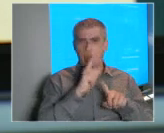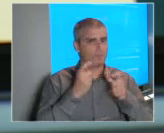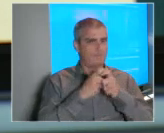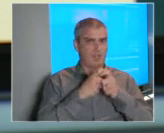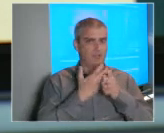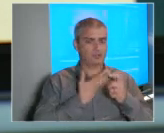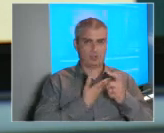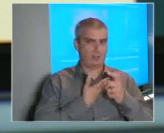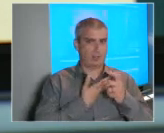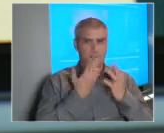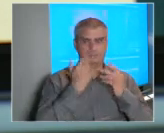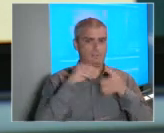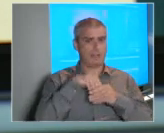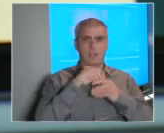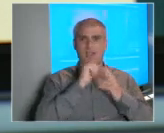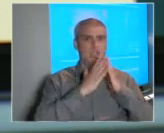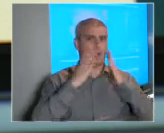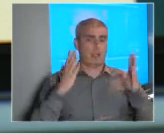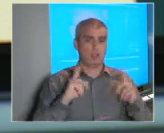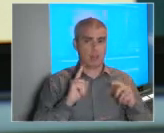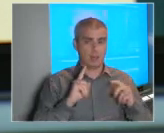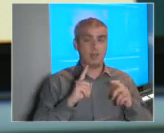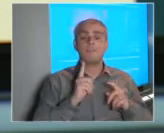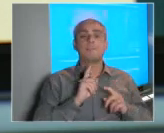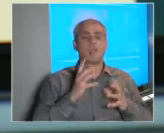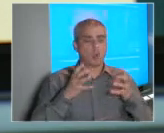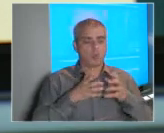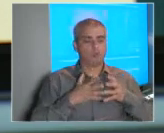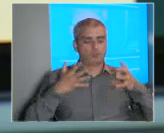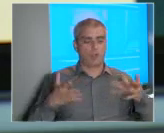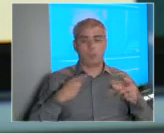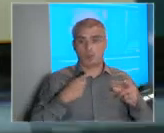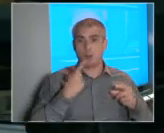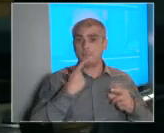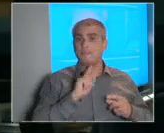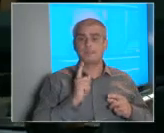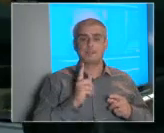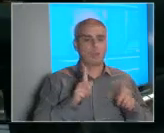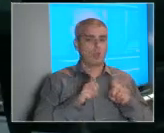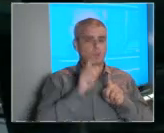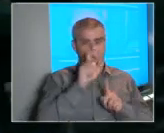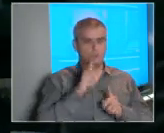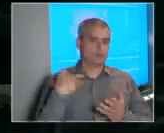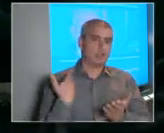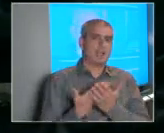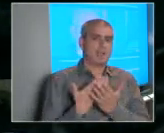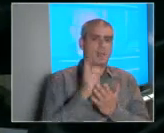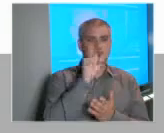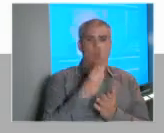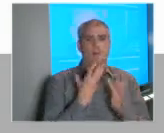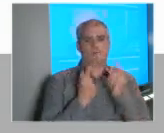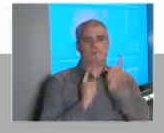המפלגה שקיבלה את מספר המנדטים הגדול ביותר, אלא הגוש הגדול ביותר, זאת אומרת, מי שאותה דמות שהמליצו